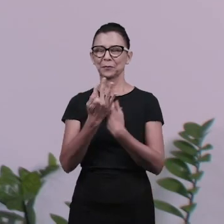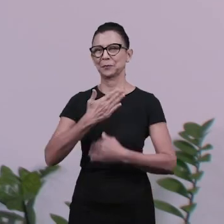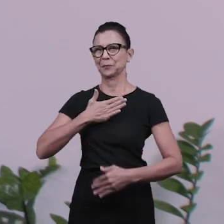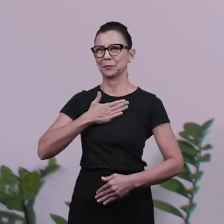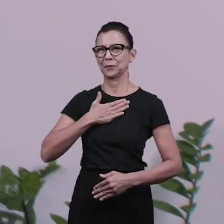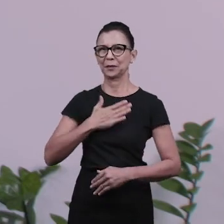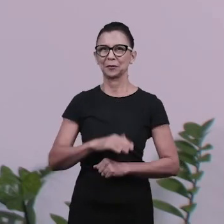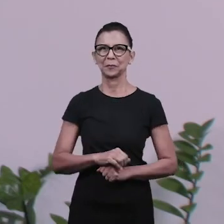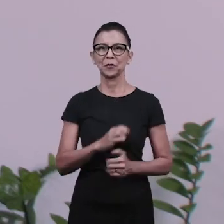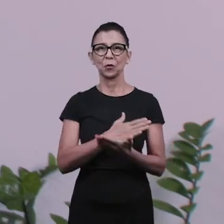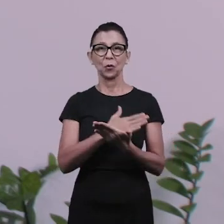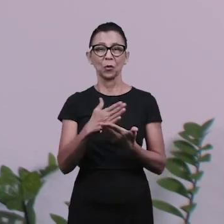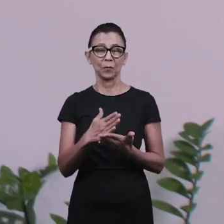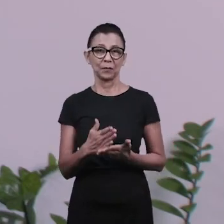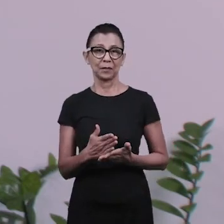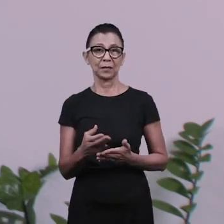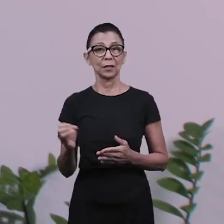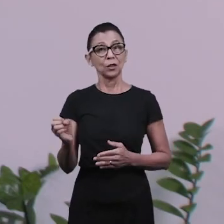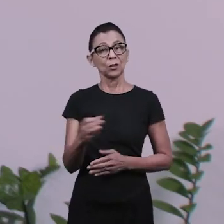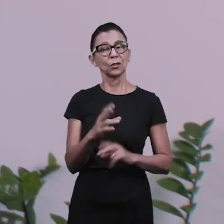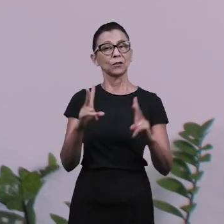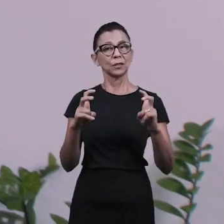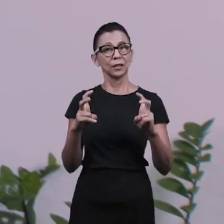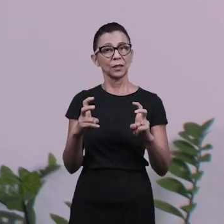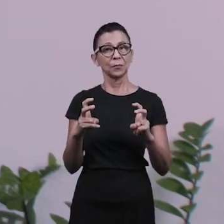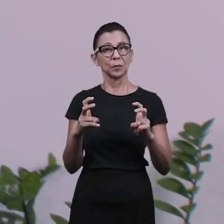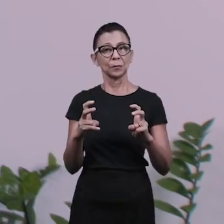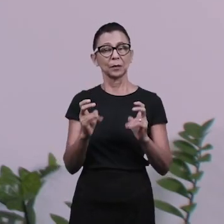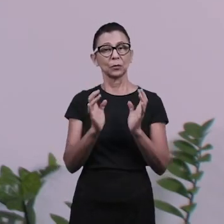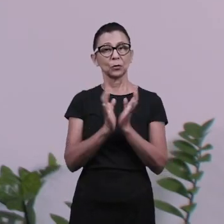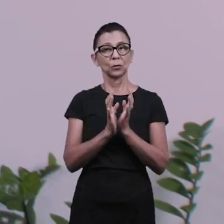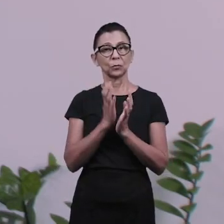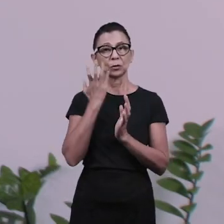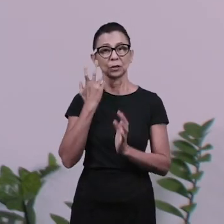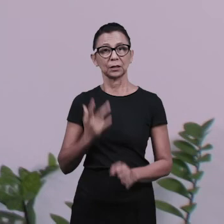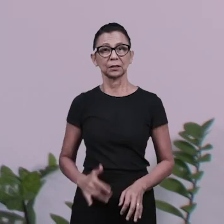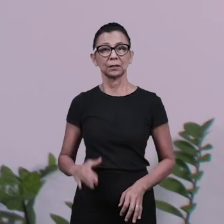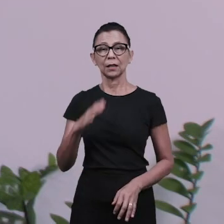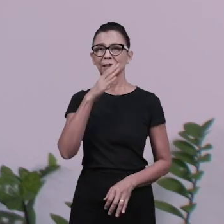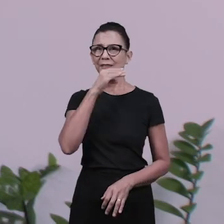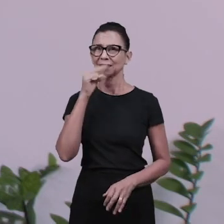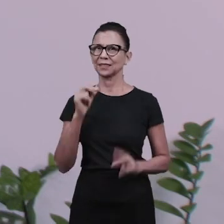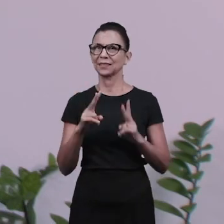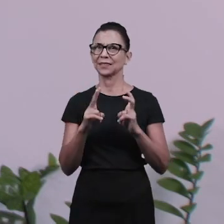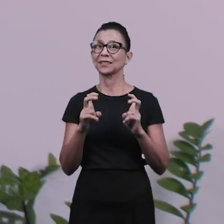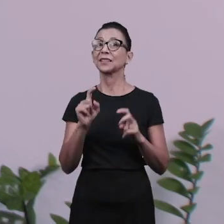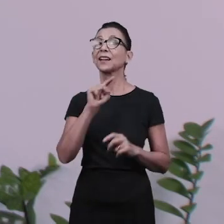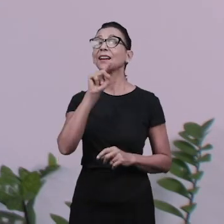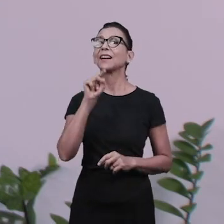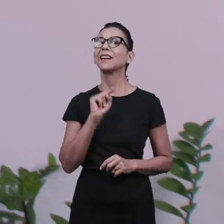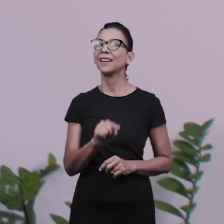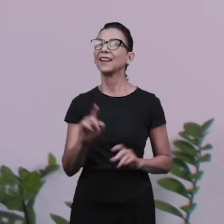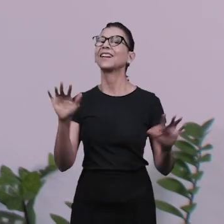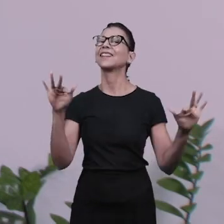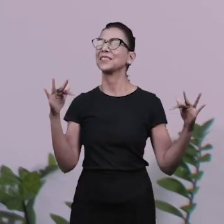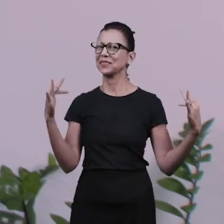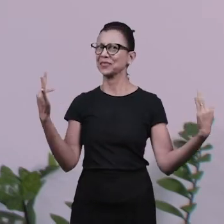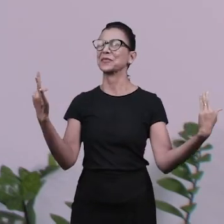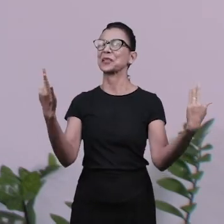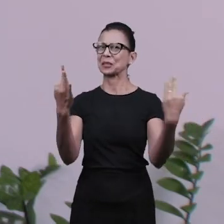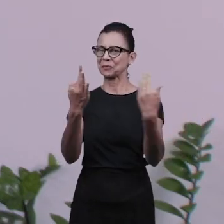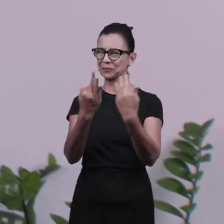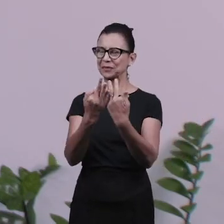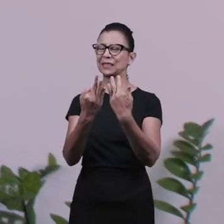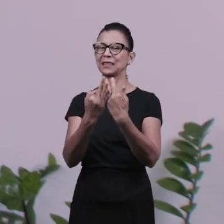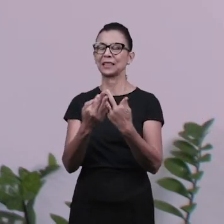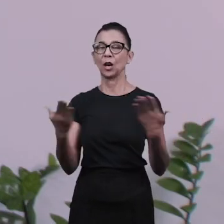commençons à aborder une nouvelle thématique dans l'étude des enfants intermédiaires et adolescents. Cette thématique, c'est la famille. Dans la promotion